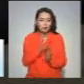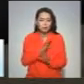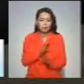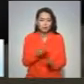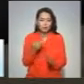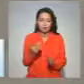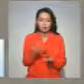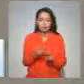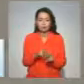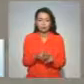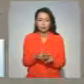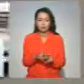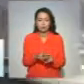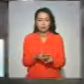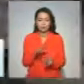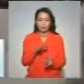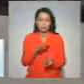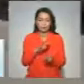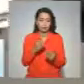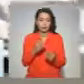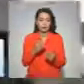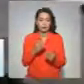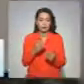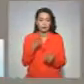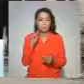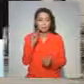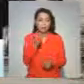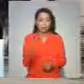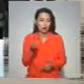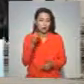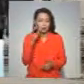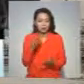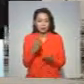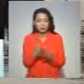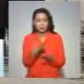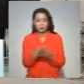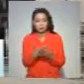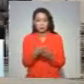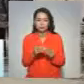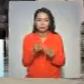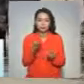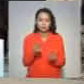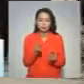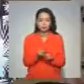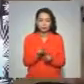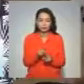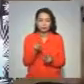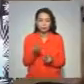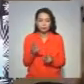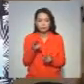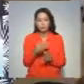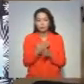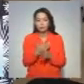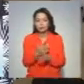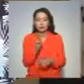меня. Я наркоман. Тех, кто произнес эту фразу, в Павлодарской области еще около 2000. Сколько еще дней доходит за помощью,